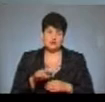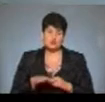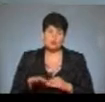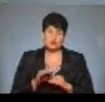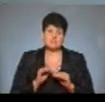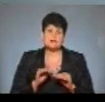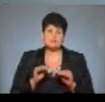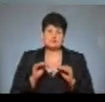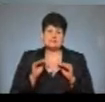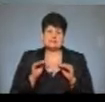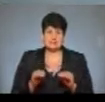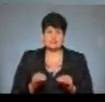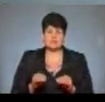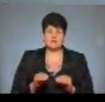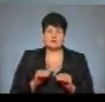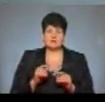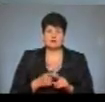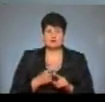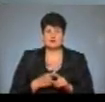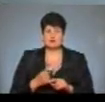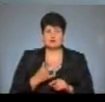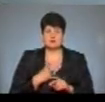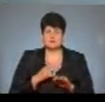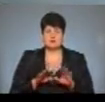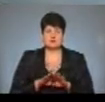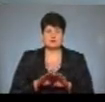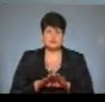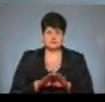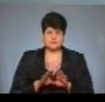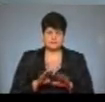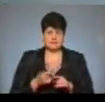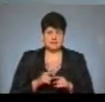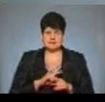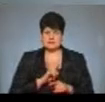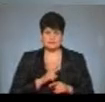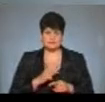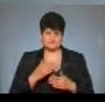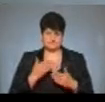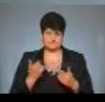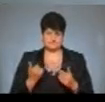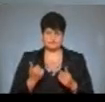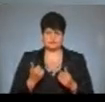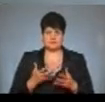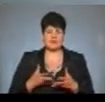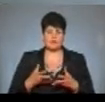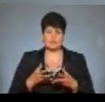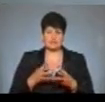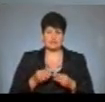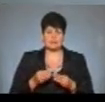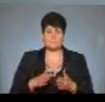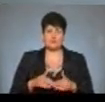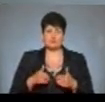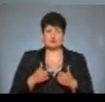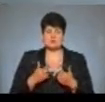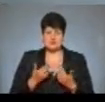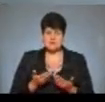площа посів, посадки картоплі у нас практично на рівні, і це не суттєво вплине на